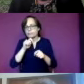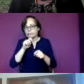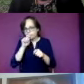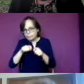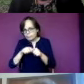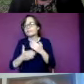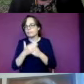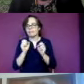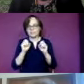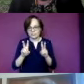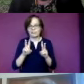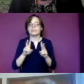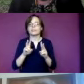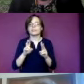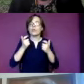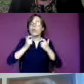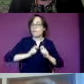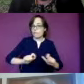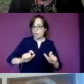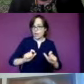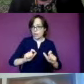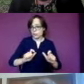wyobrażenie wiejskości jako pewnej formy